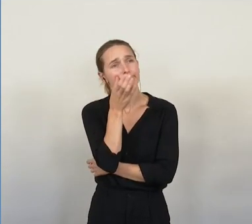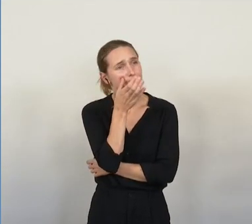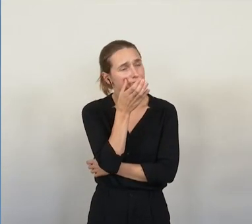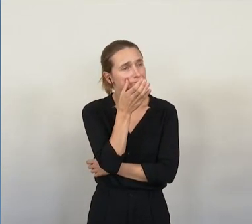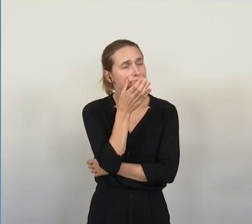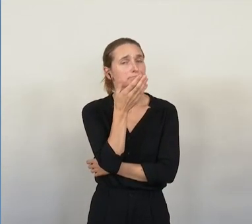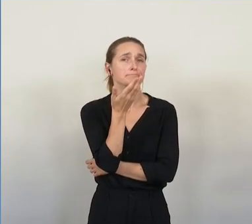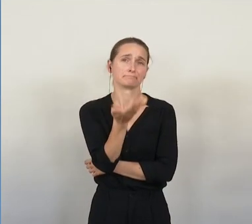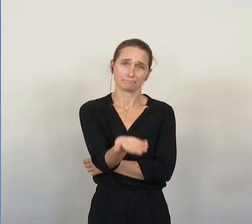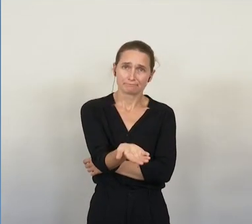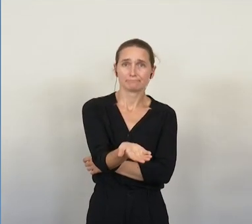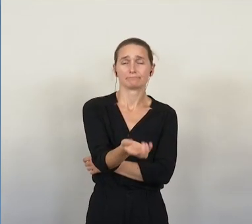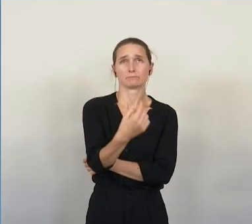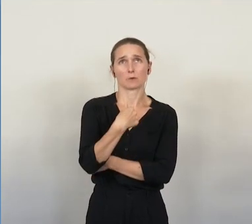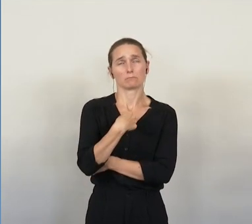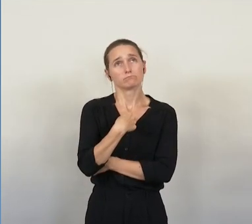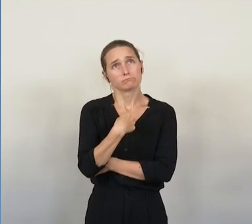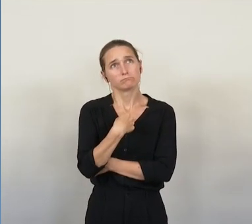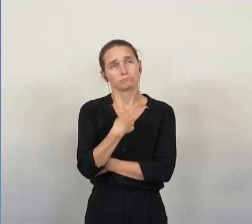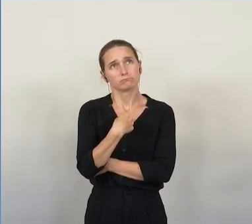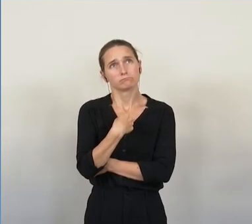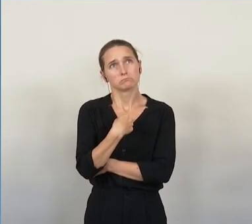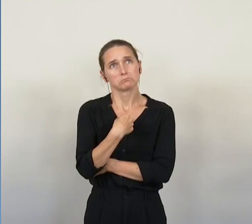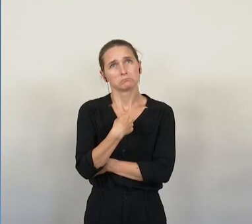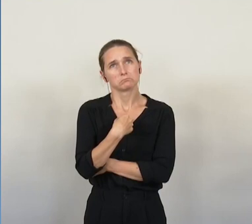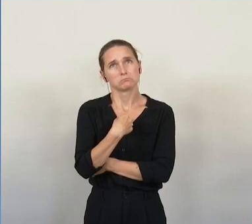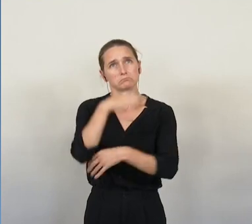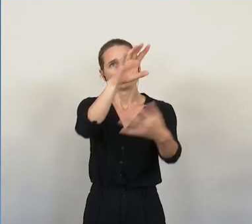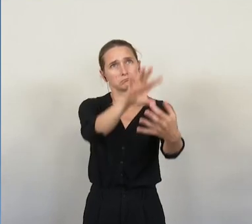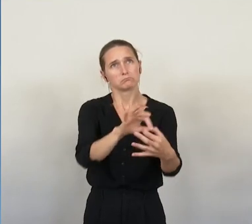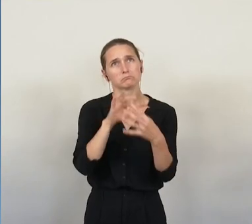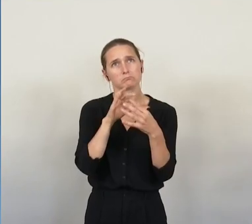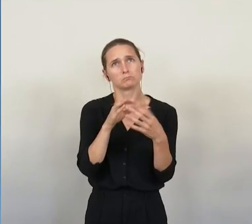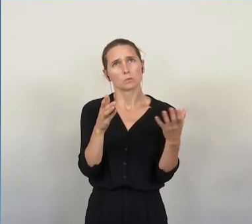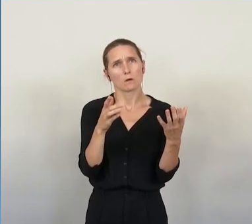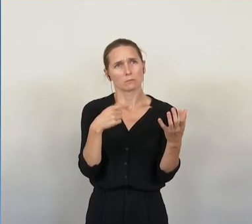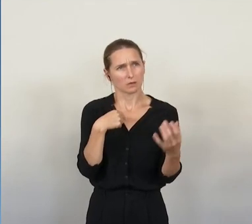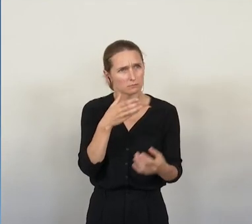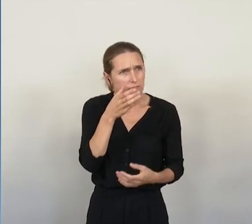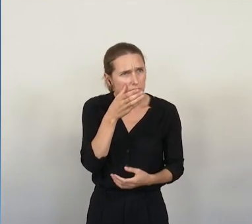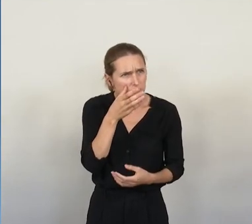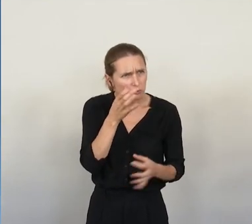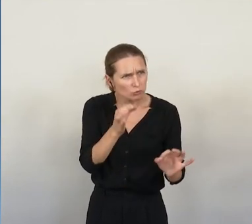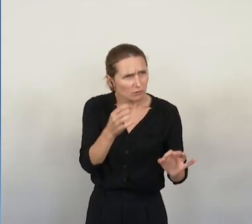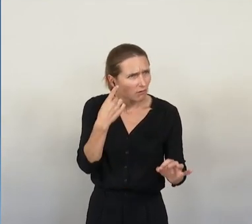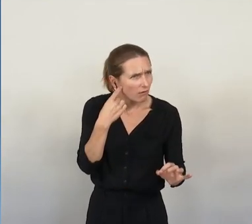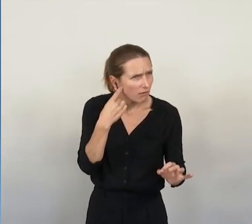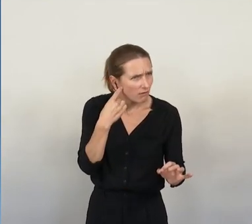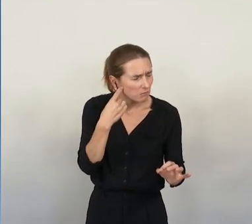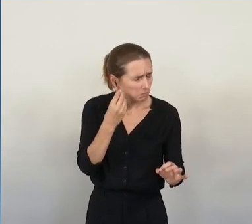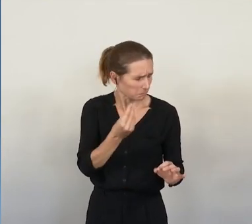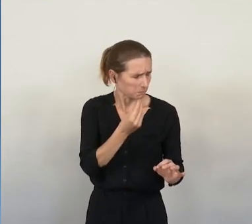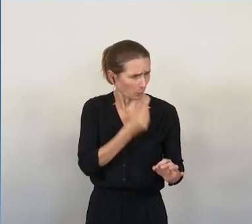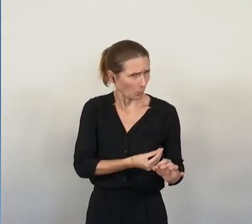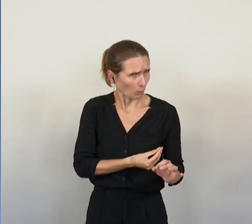interventions ma première pensée pour certaines d'entre elles c'est est-ce que j'ai bien entendu ce que j'ai entendu comment